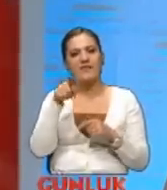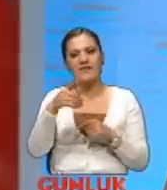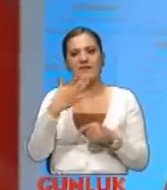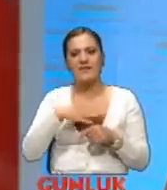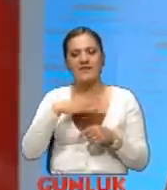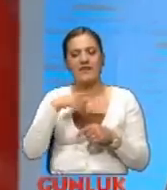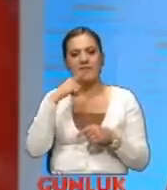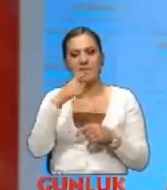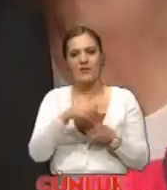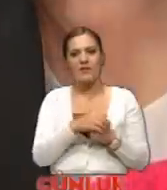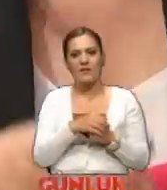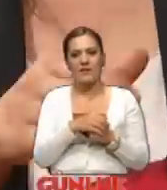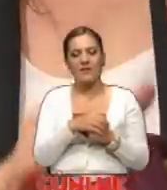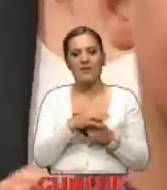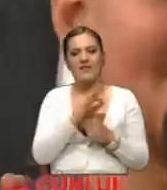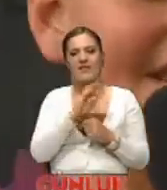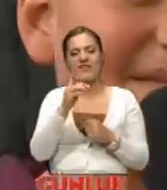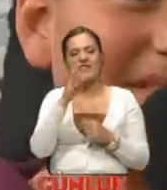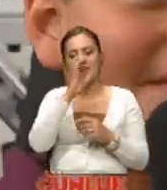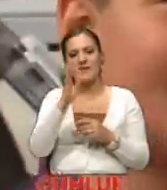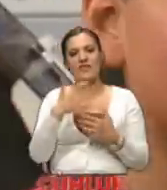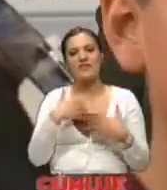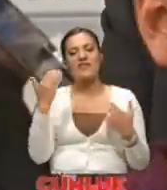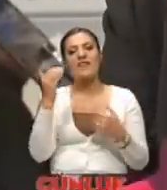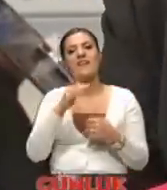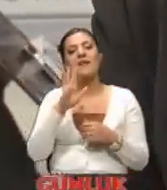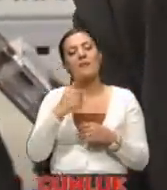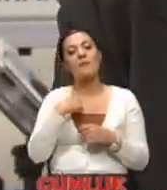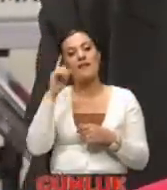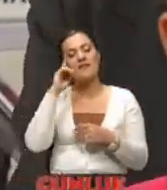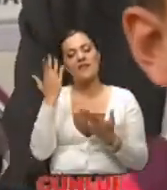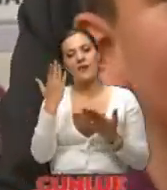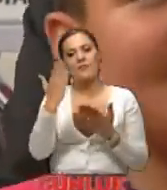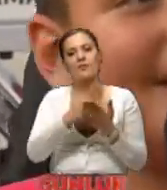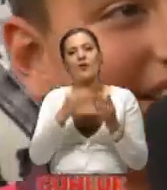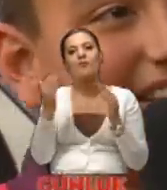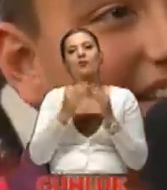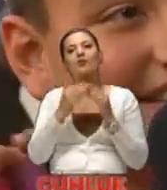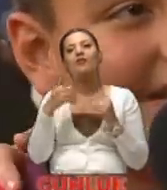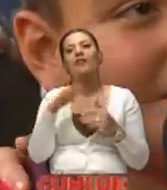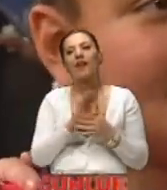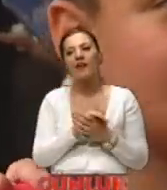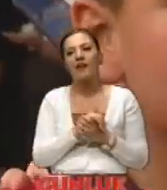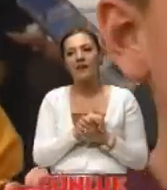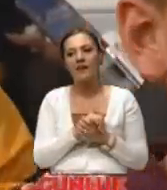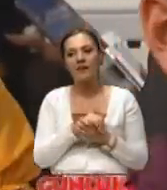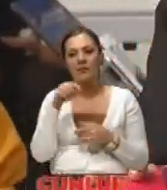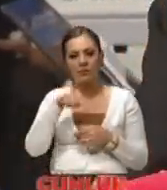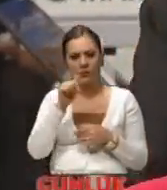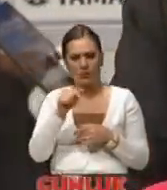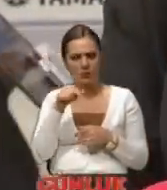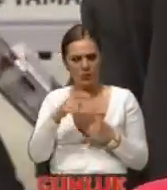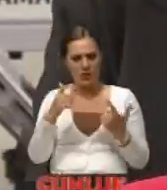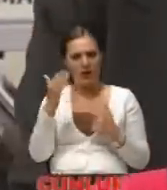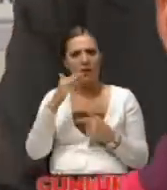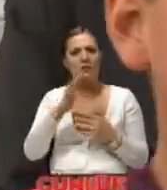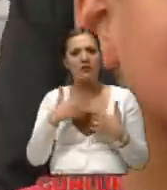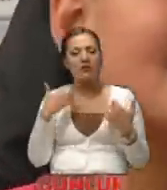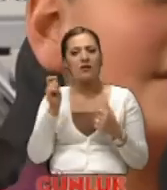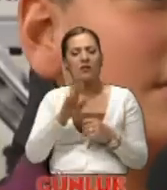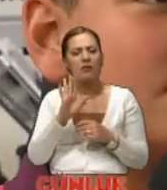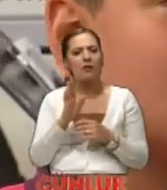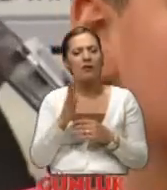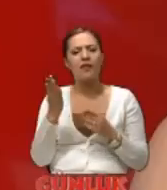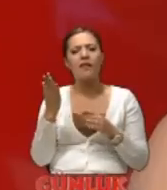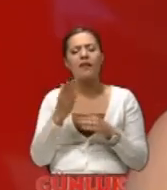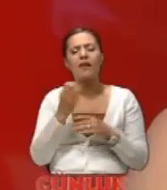sen Atakan söyle. Sen anlat hayatım. Hiç kimse cesaret edemedi bence ya da programlara uygun değildi. Bugün cesaret, buraya gelmeye mi cesaret edemediler? Evet,